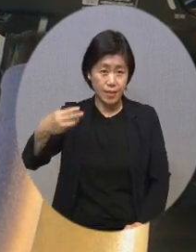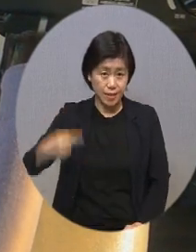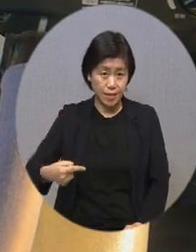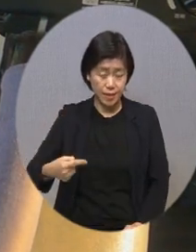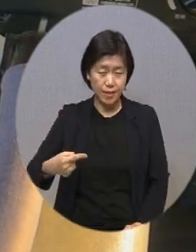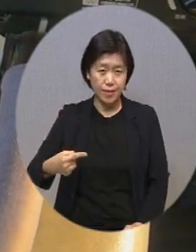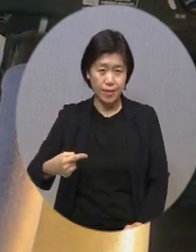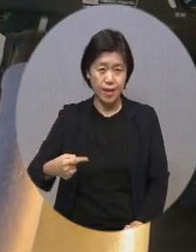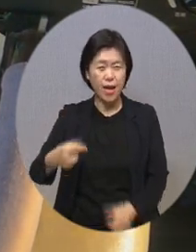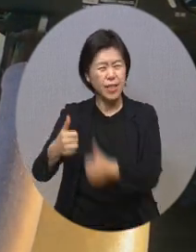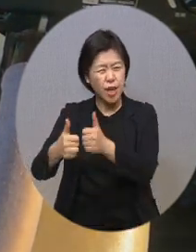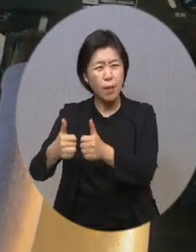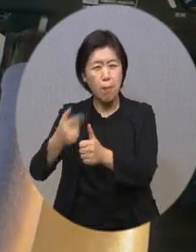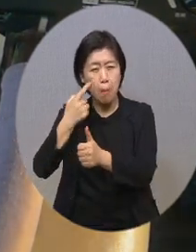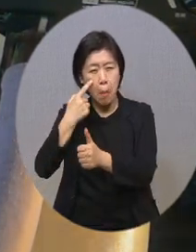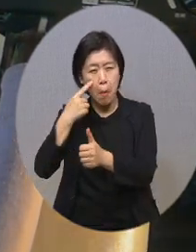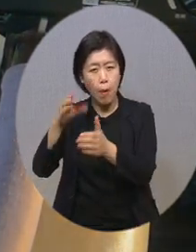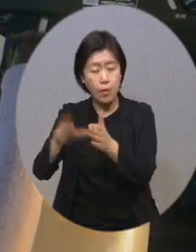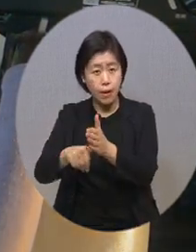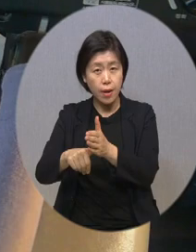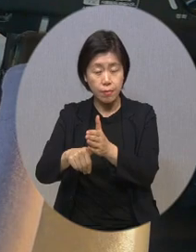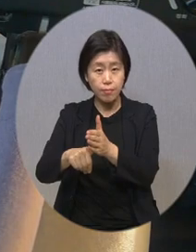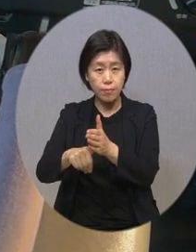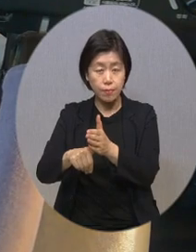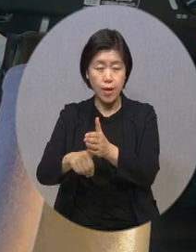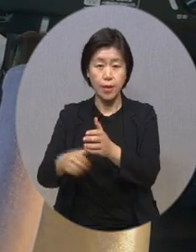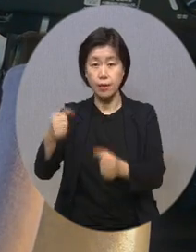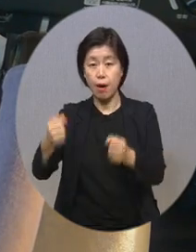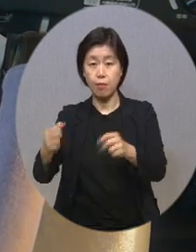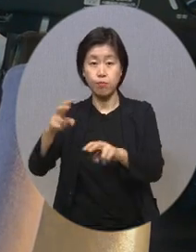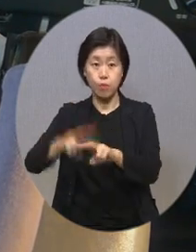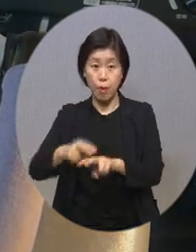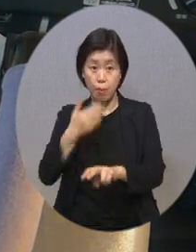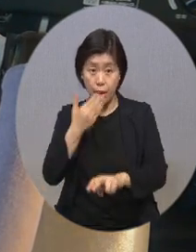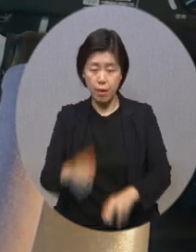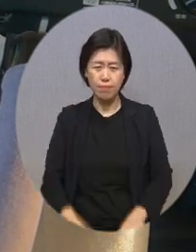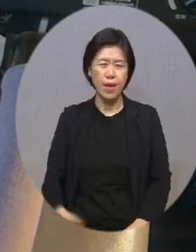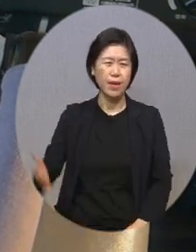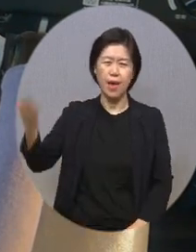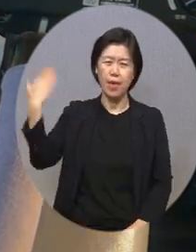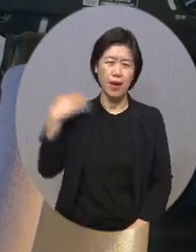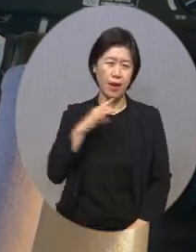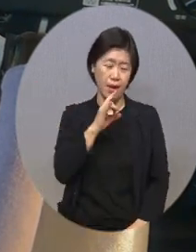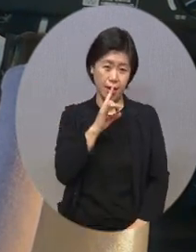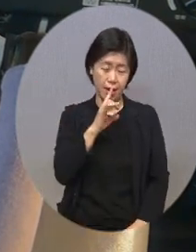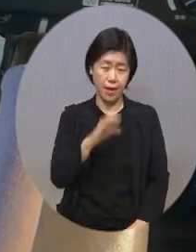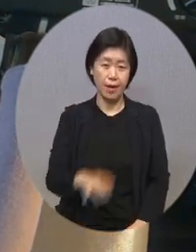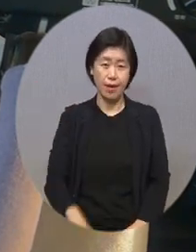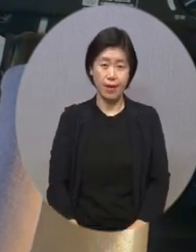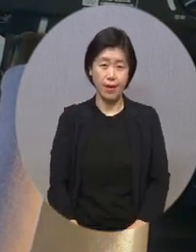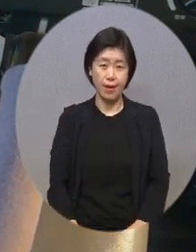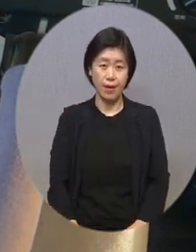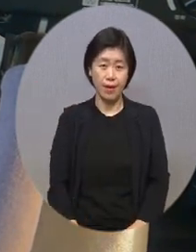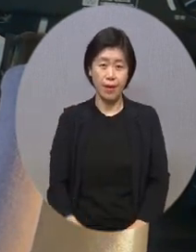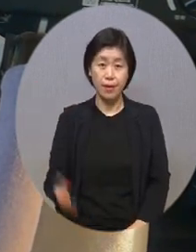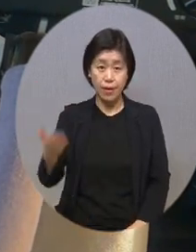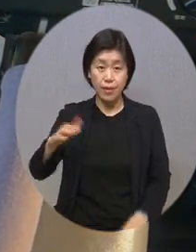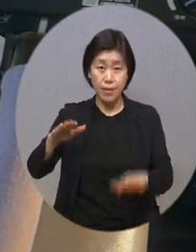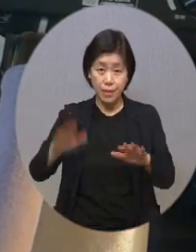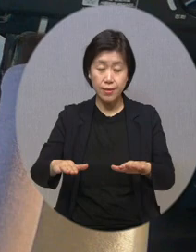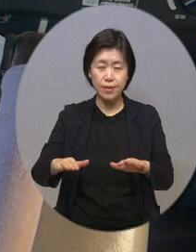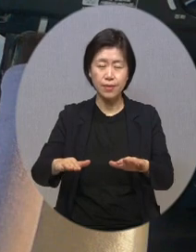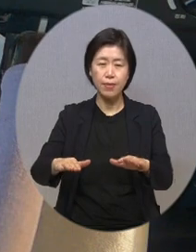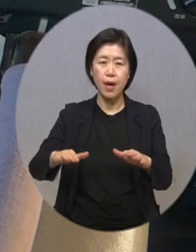카트를 타게 해 주네요. 예, 테스트 같은 경우에는 예전에도 원래는 못 하게 되어 있었어요. 근데 약간의 경기